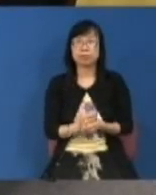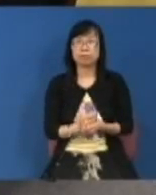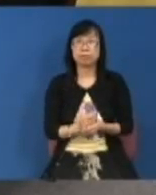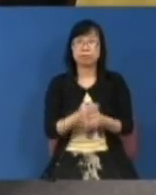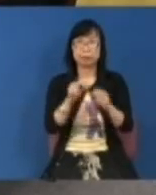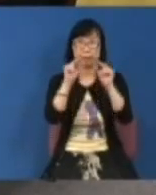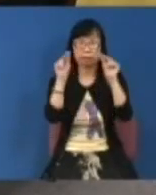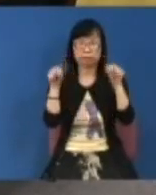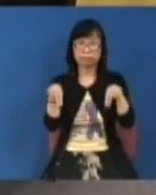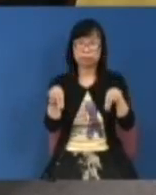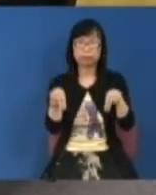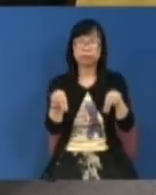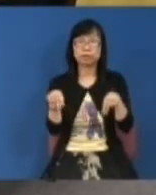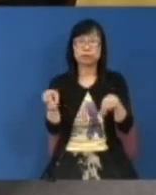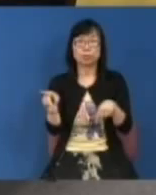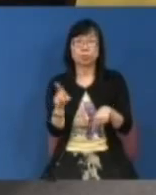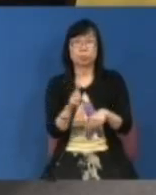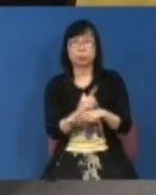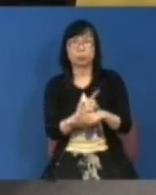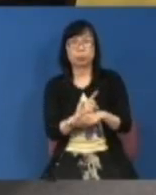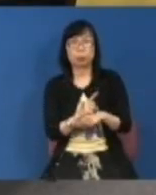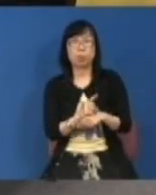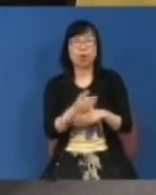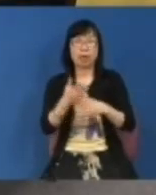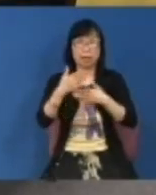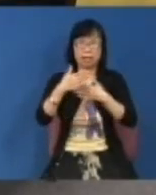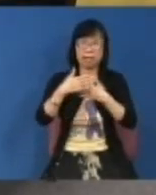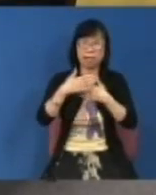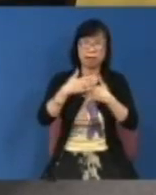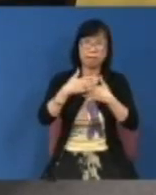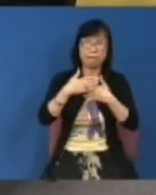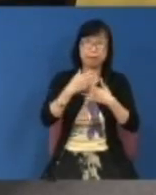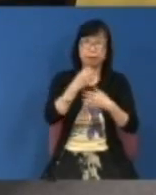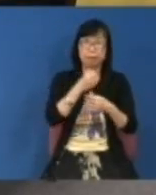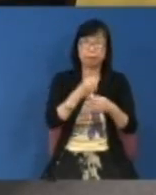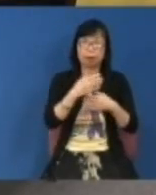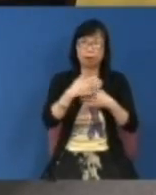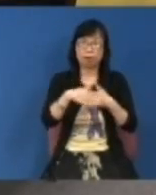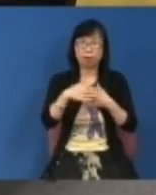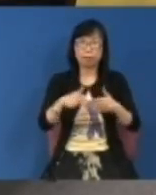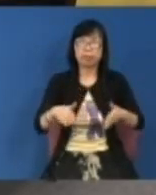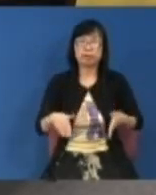題上面咧，如果我哋話民間用一種